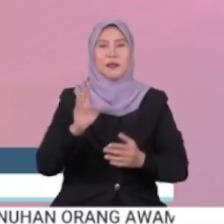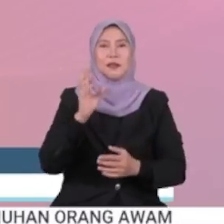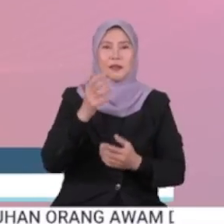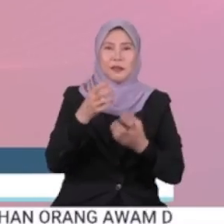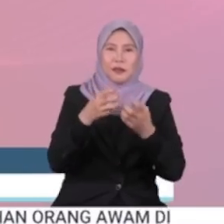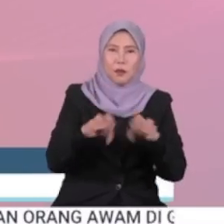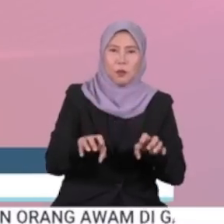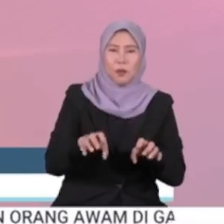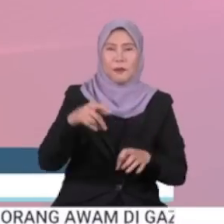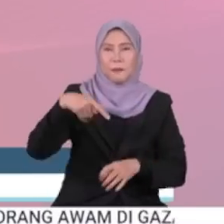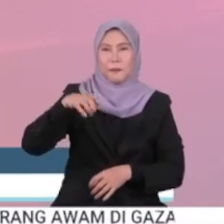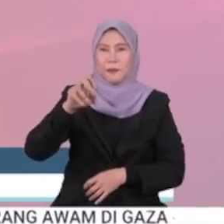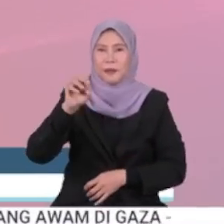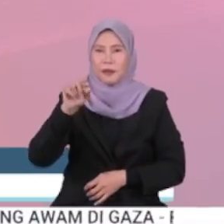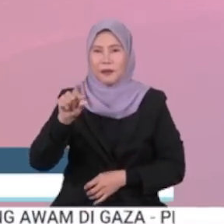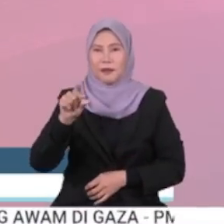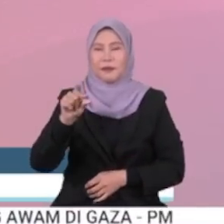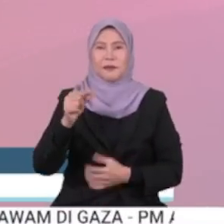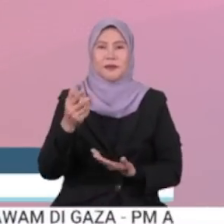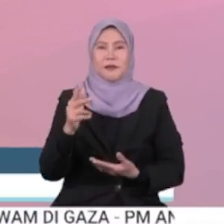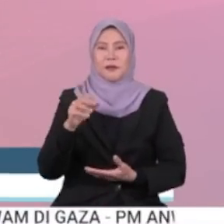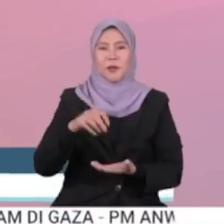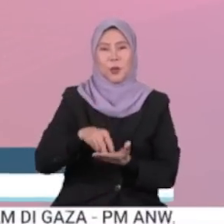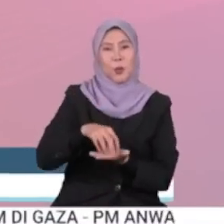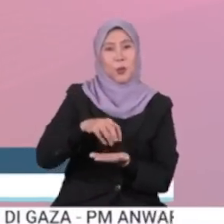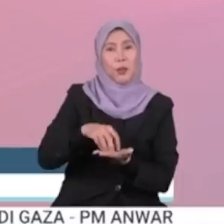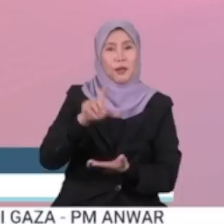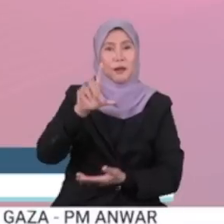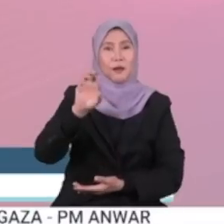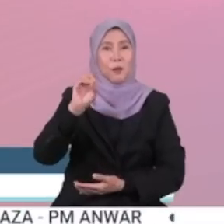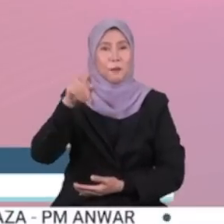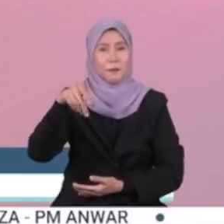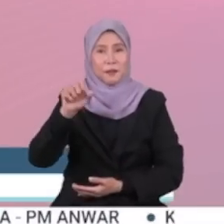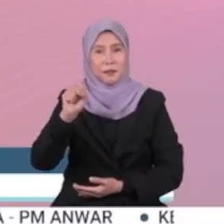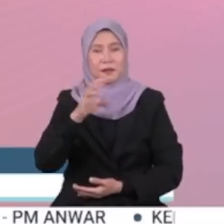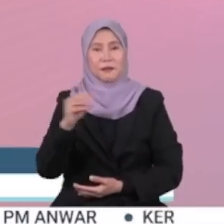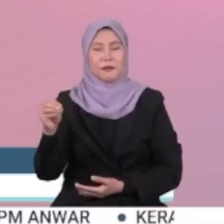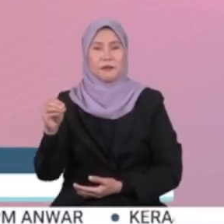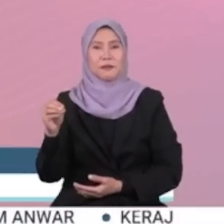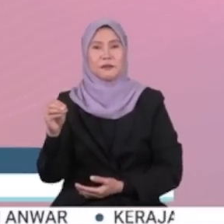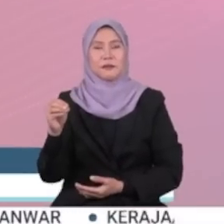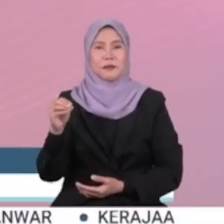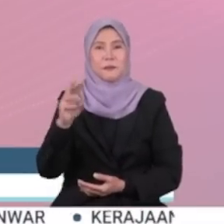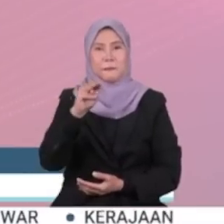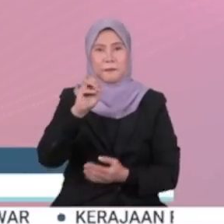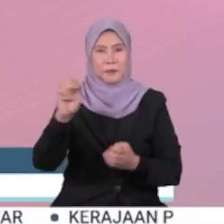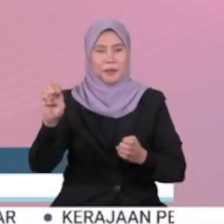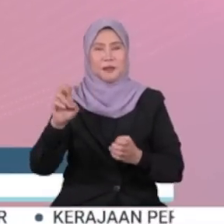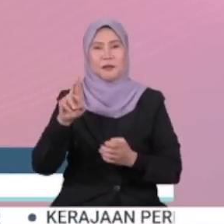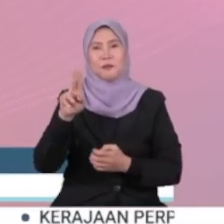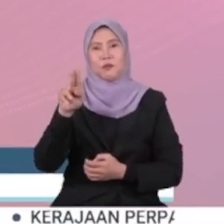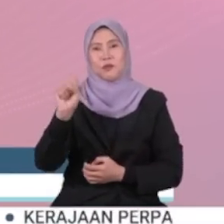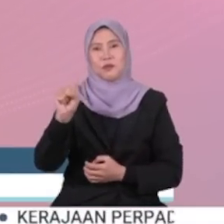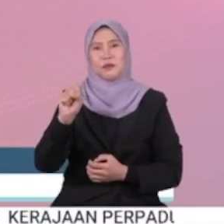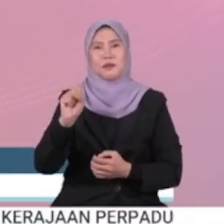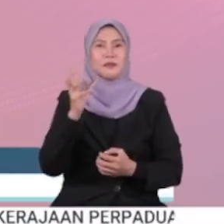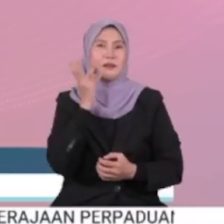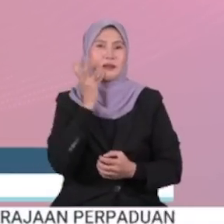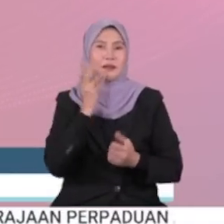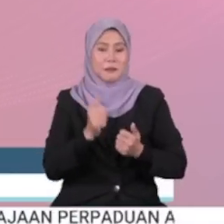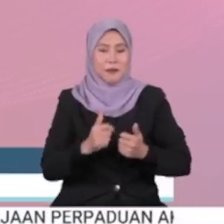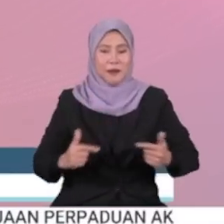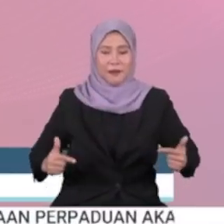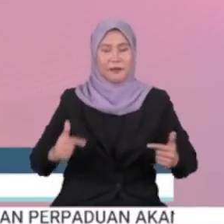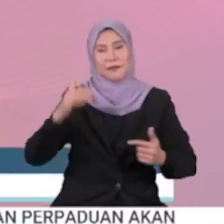pindang, kuih lopes dan mie rebus. Tarafan itu diberikan selepas melalui fasa kajian dan penyelidikan mengenai nasi biryani di